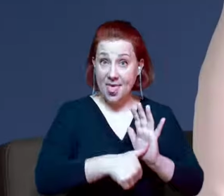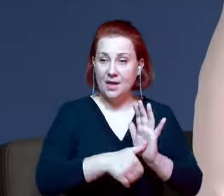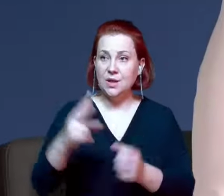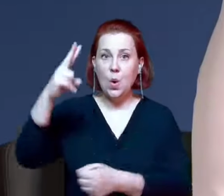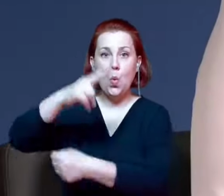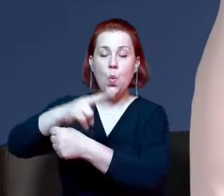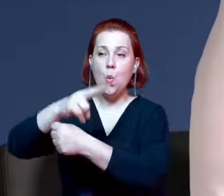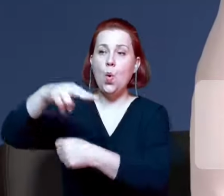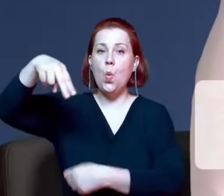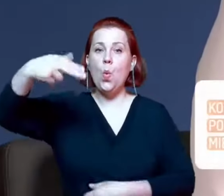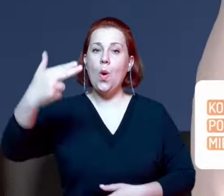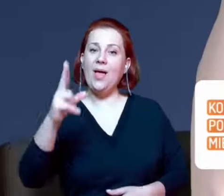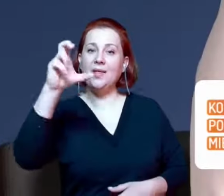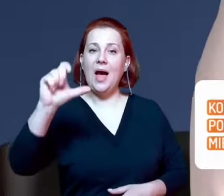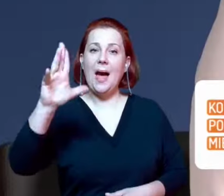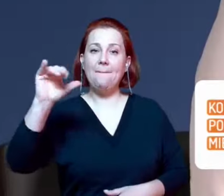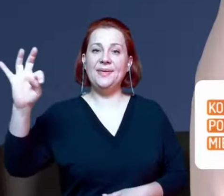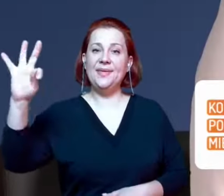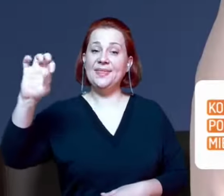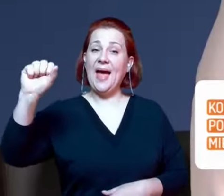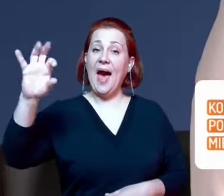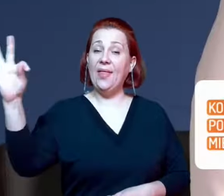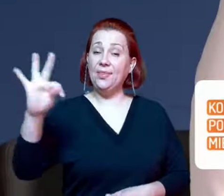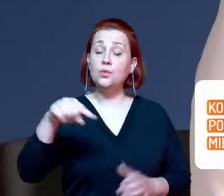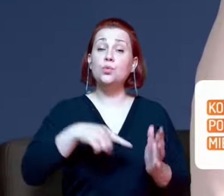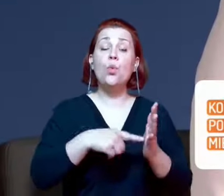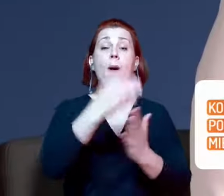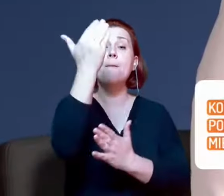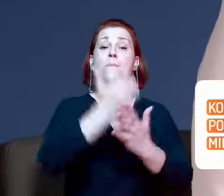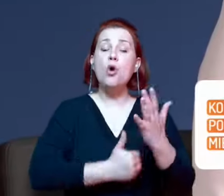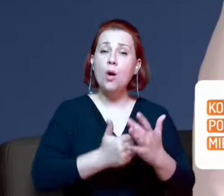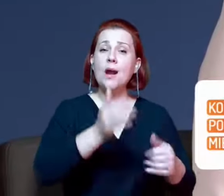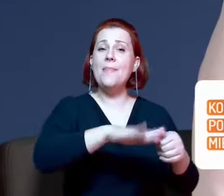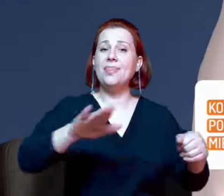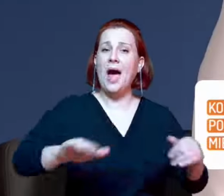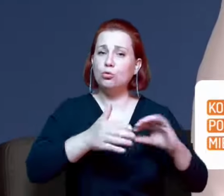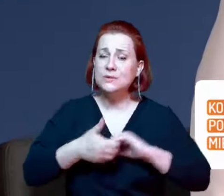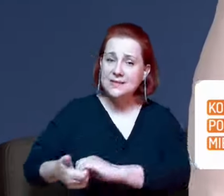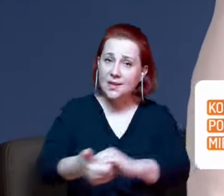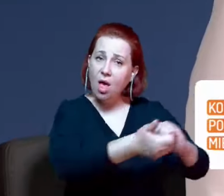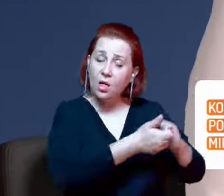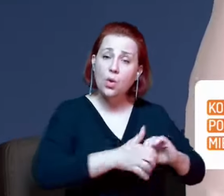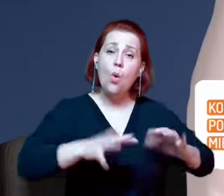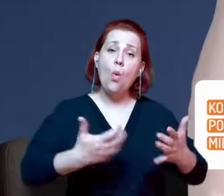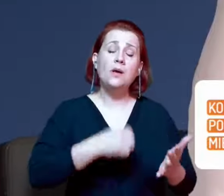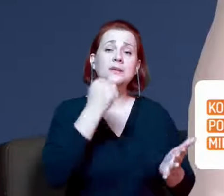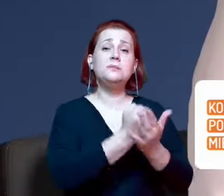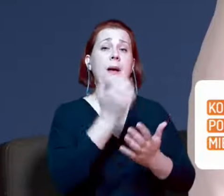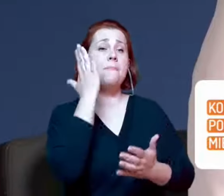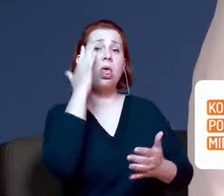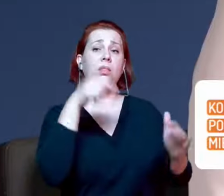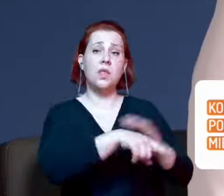UN Habitat, czyli Programu Narodów Zjednoczonych do spraw osiedli